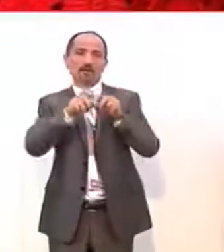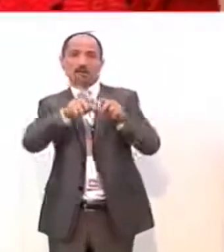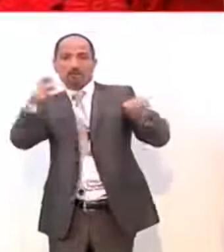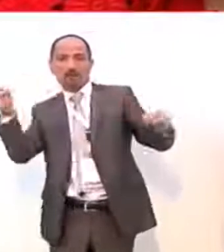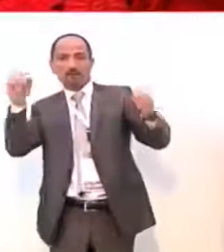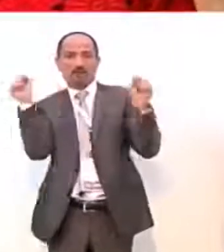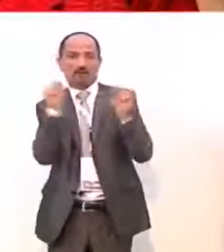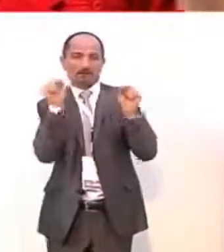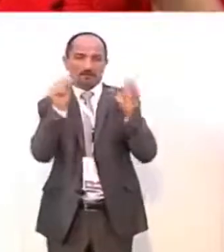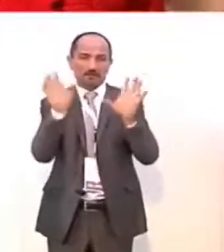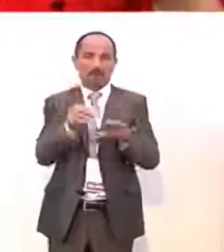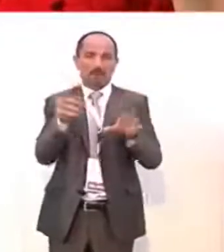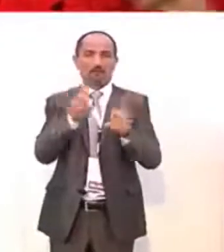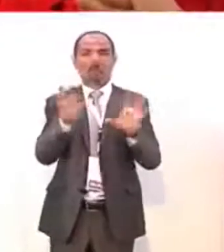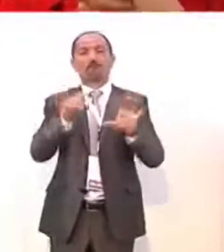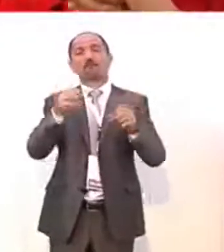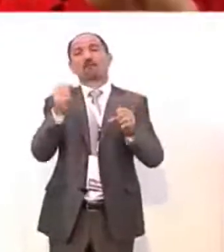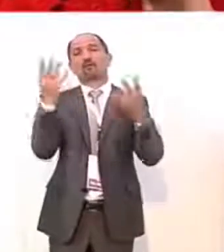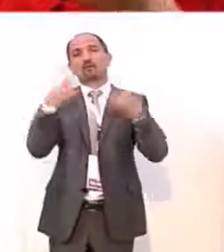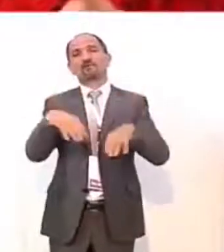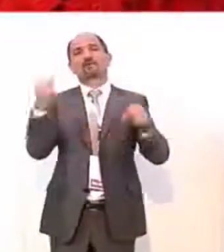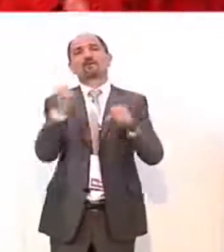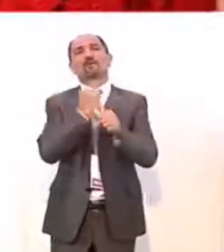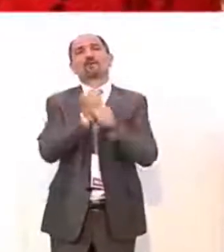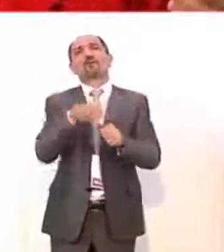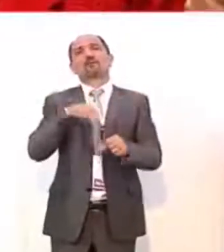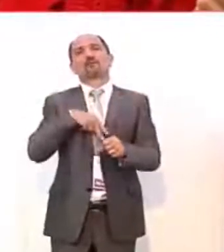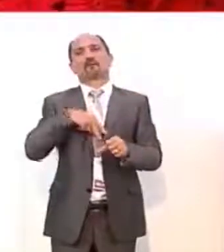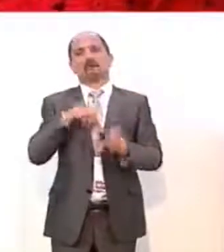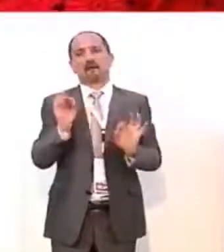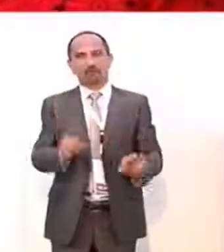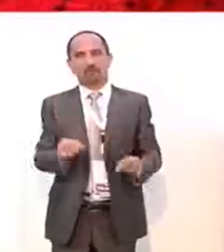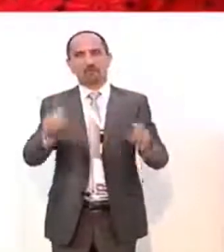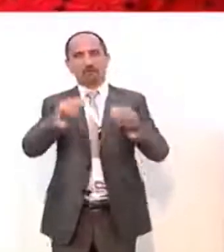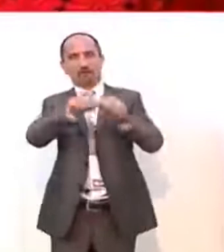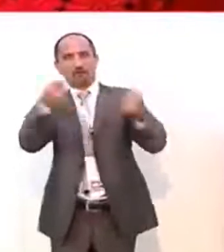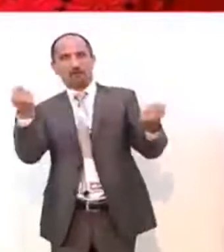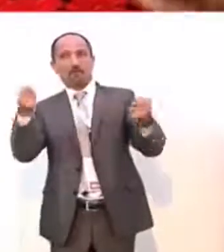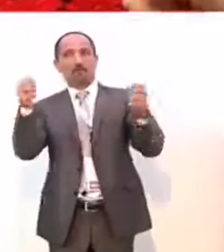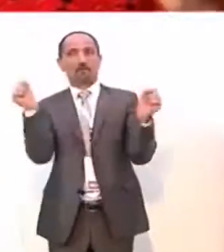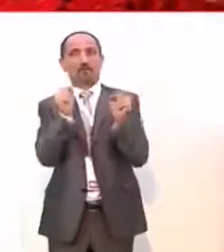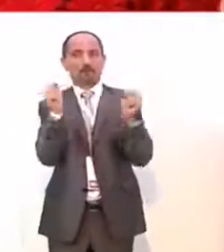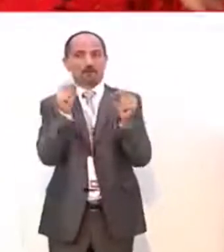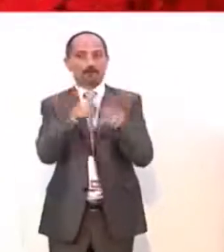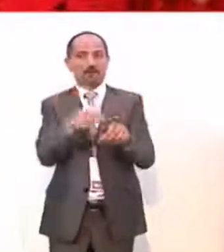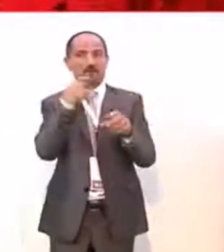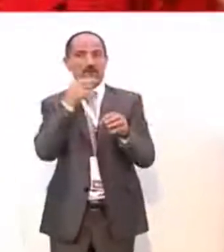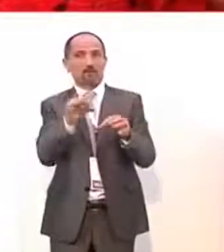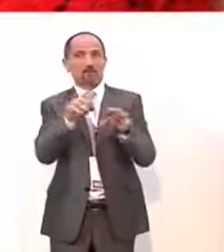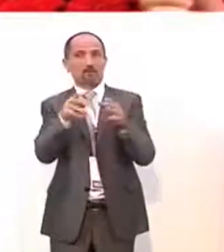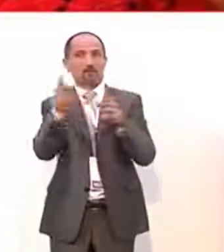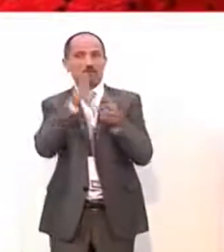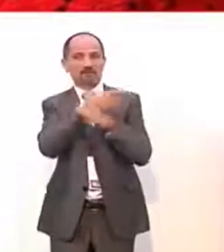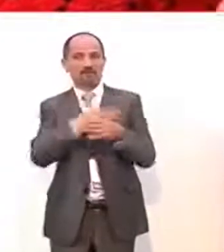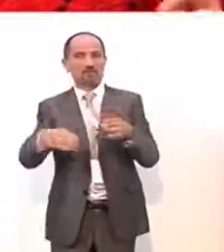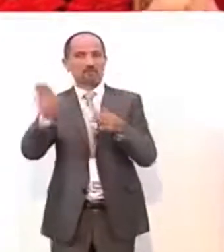rigidità nell'organizzazione del lavoro nel privato, primo, rompendo rigidità nella divisione dei